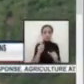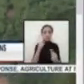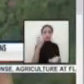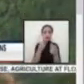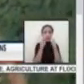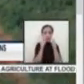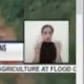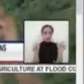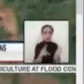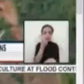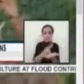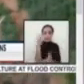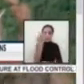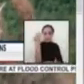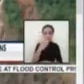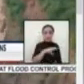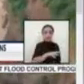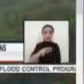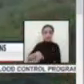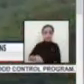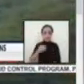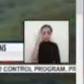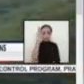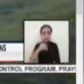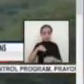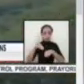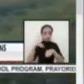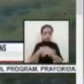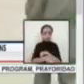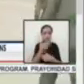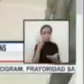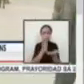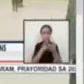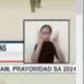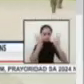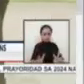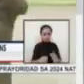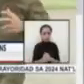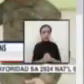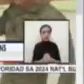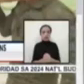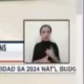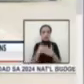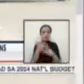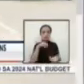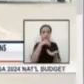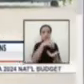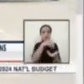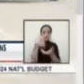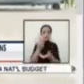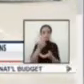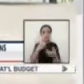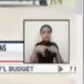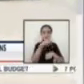sa probinsya ng Cagayan dahil sa epekto ng sama ng panahon. Ginawa ang joint relief operation ng dalawang bansa sa